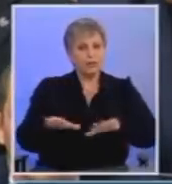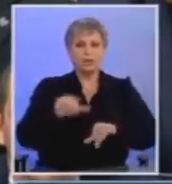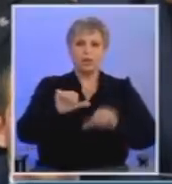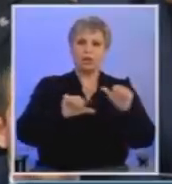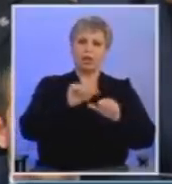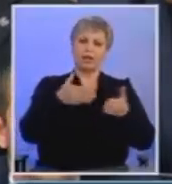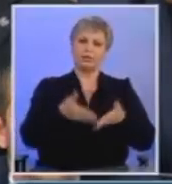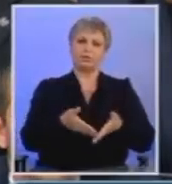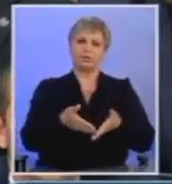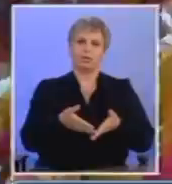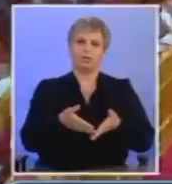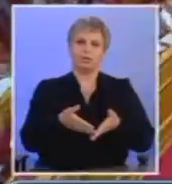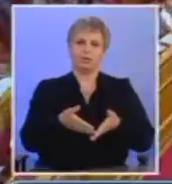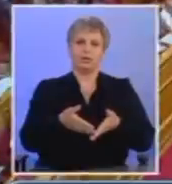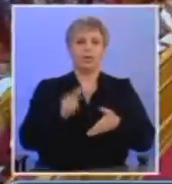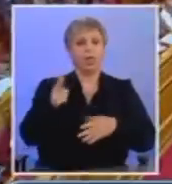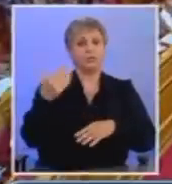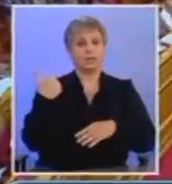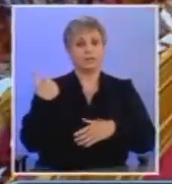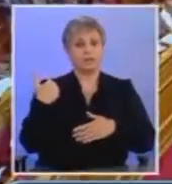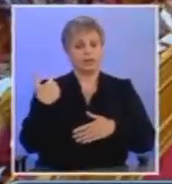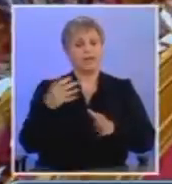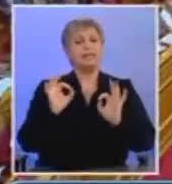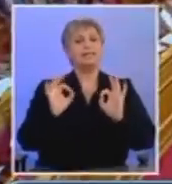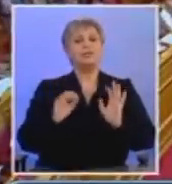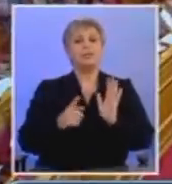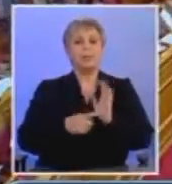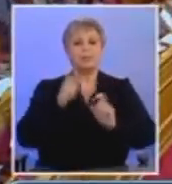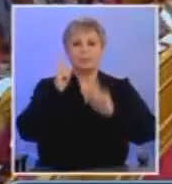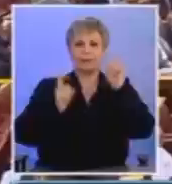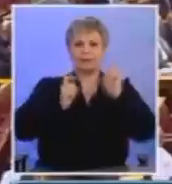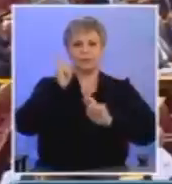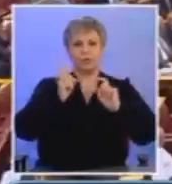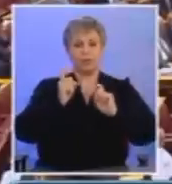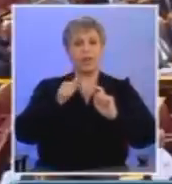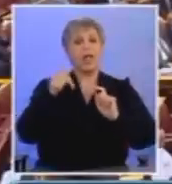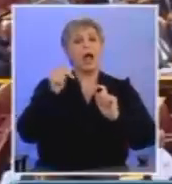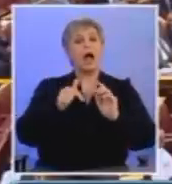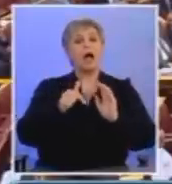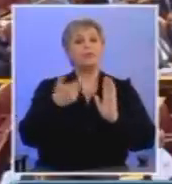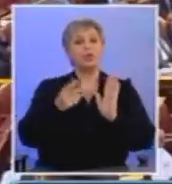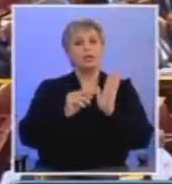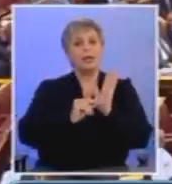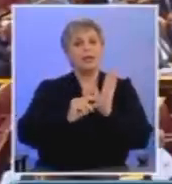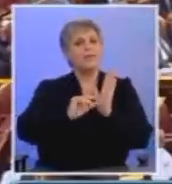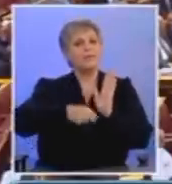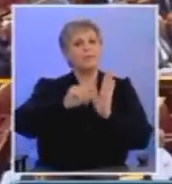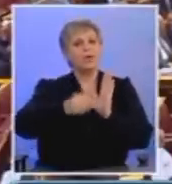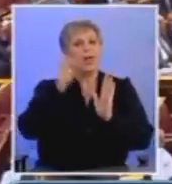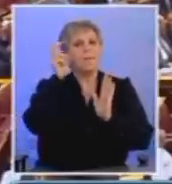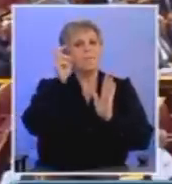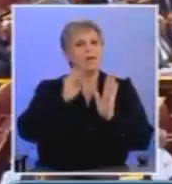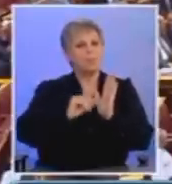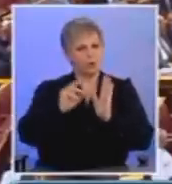Και βεβαίως θα πρέπει να ρατηθούμε. Είναι μνημόνιο. Εδώ νομίζω ότι περιτεύει